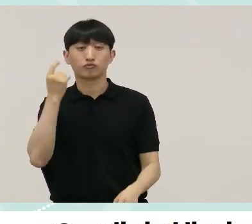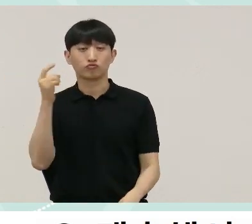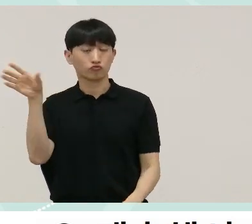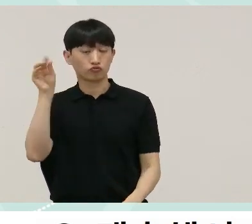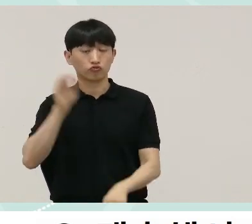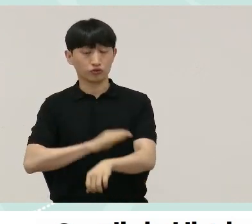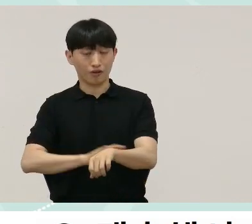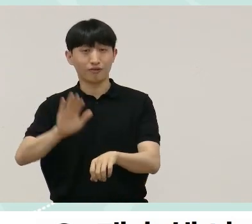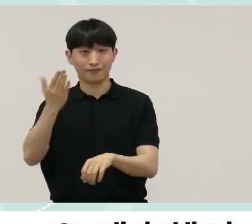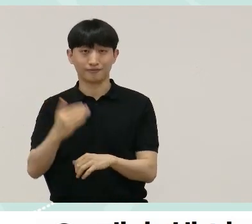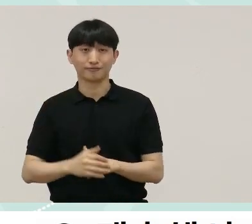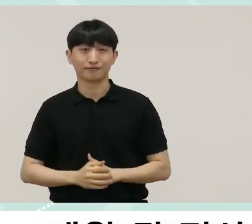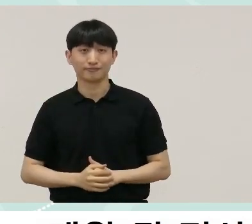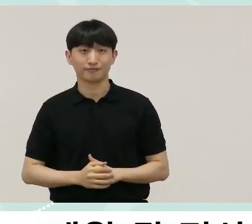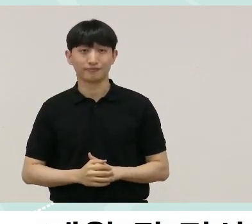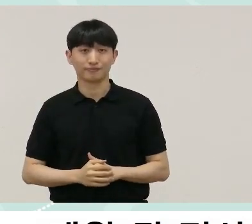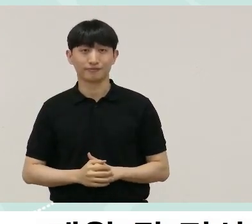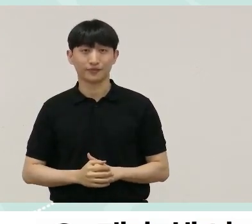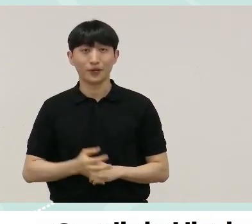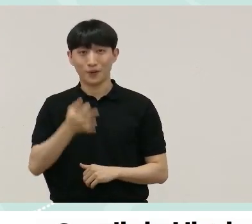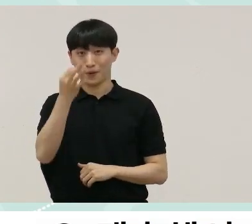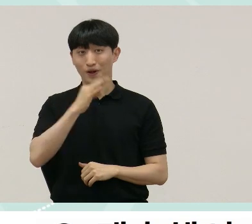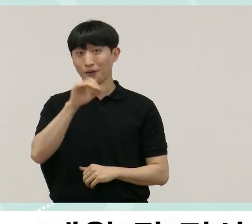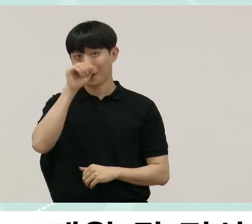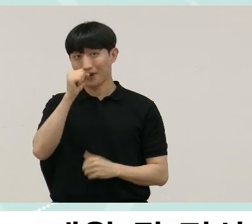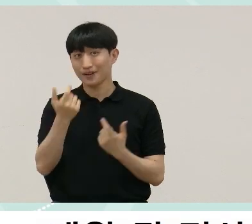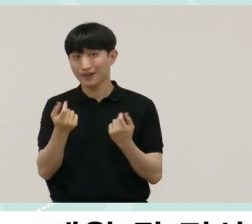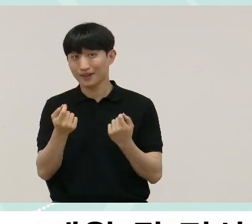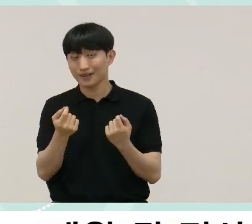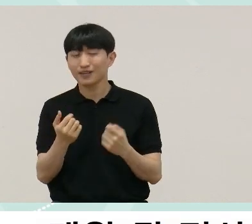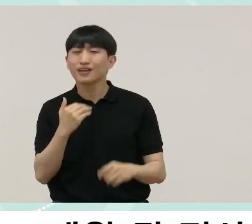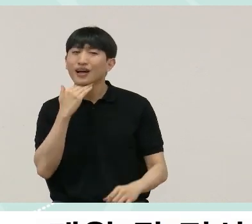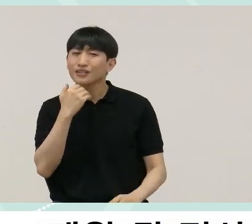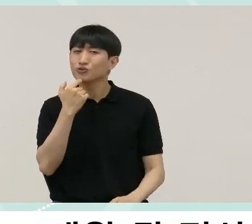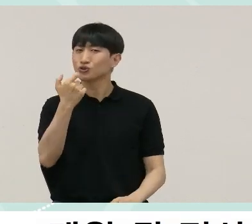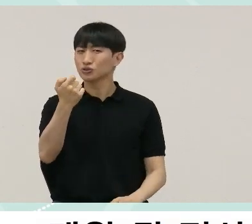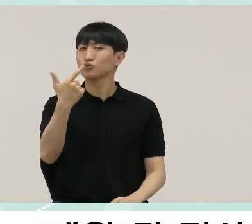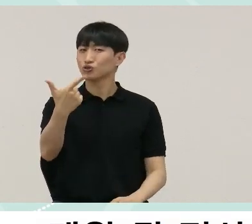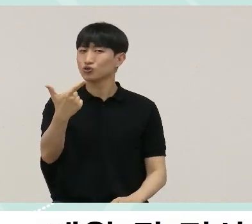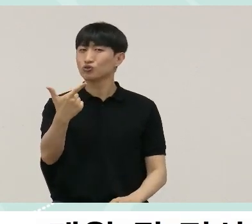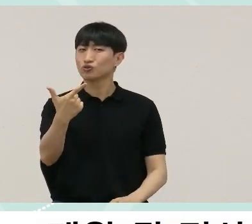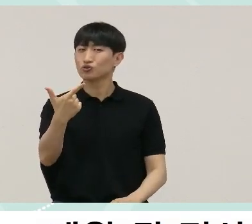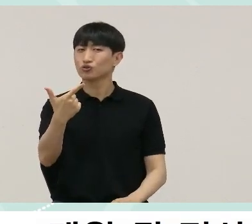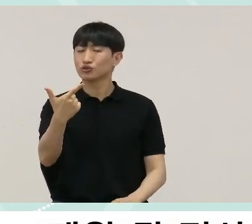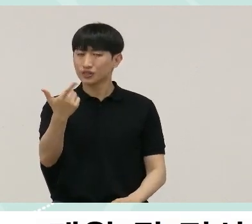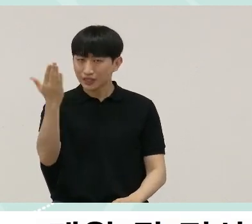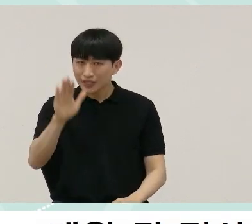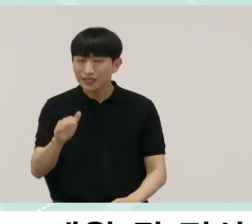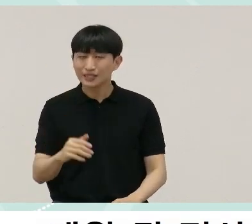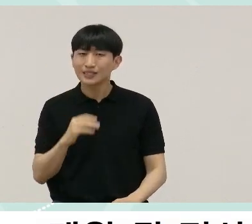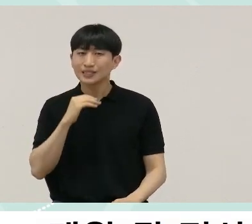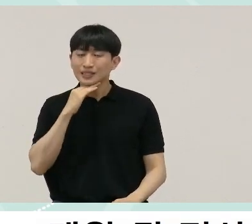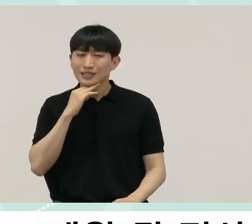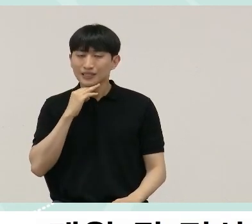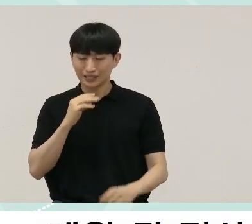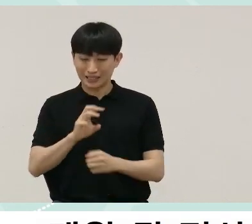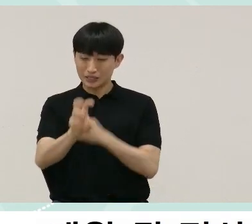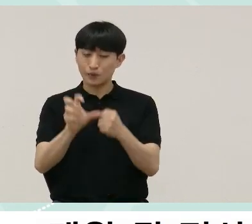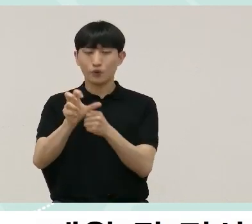효과가 좋지요. 하지만 이 환자는 66세인데 못 들은 기간이 35년이고 보청기를 사용하지